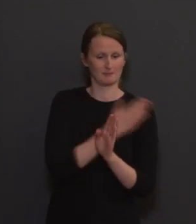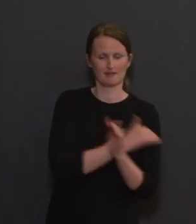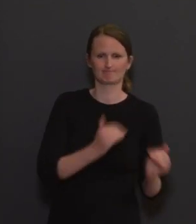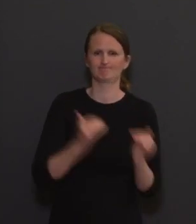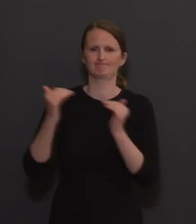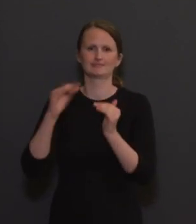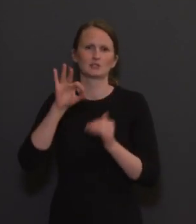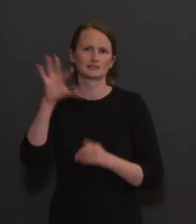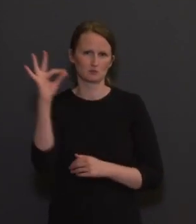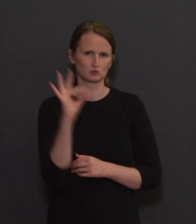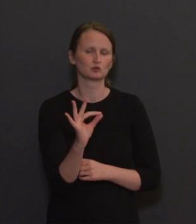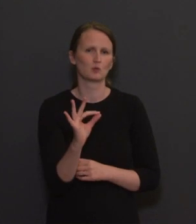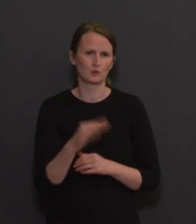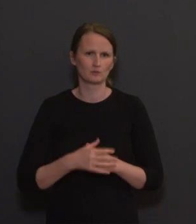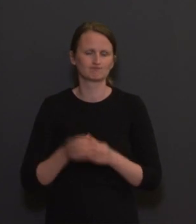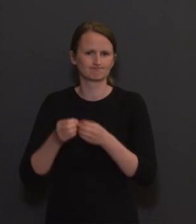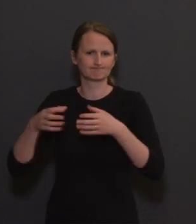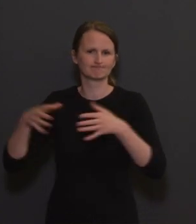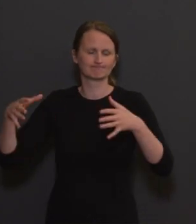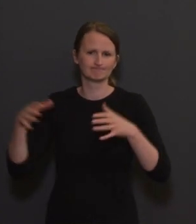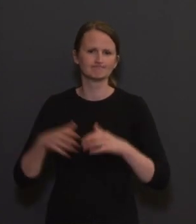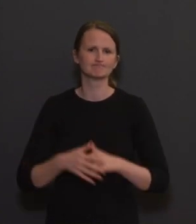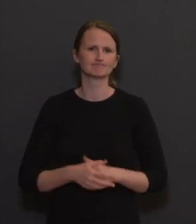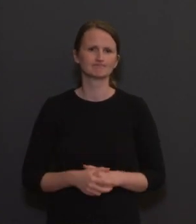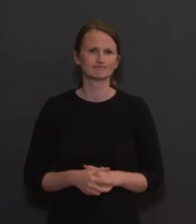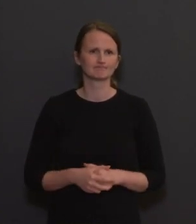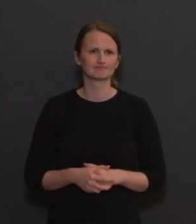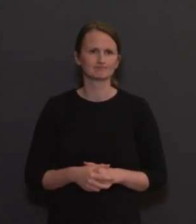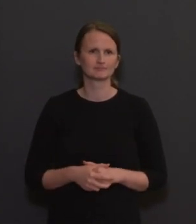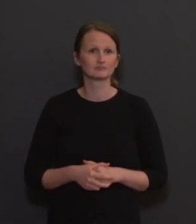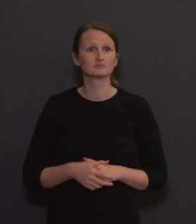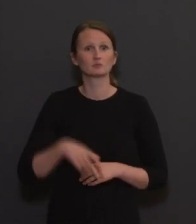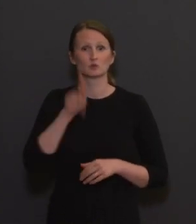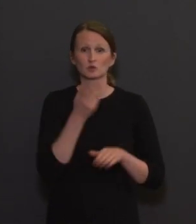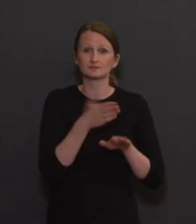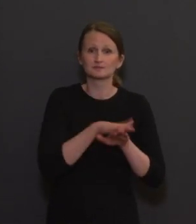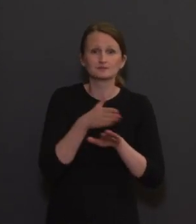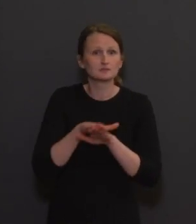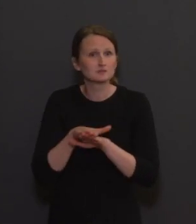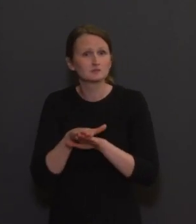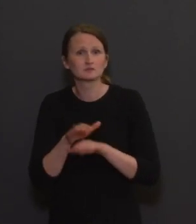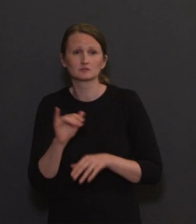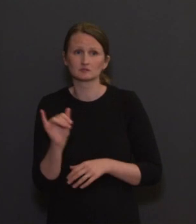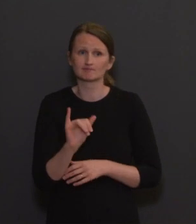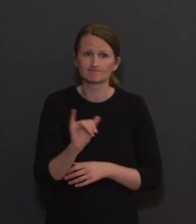semaine précédente. Le nombre le plus élevé de décès dans cette deuxième vague se situe